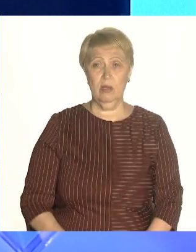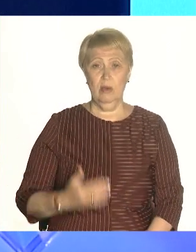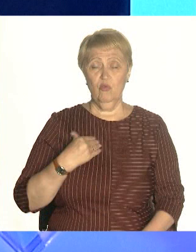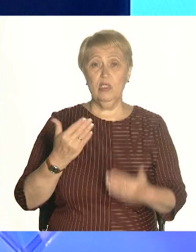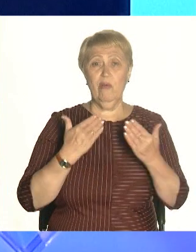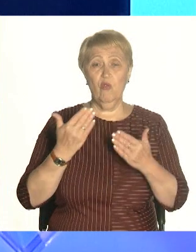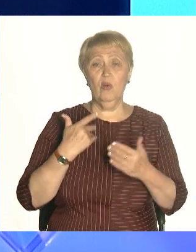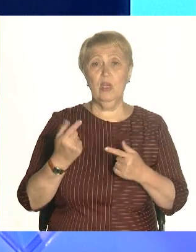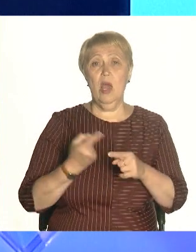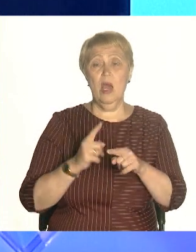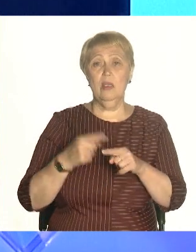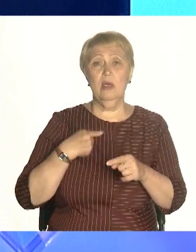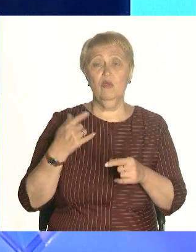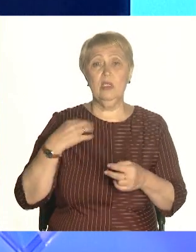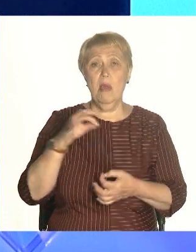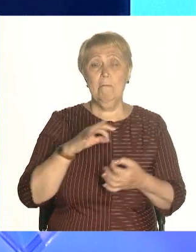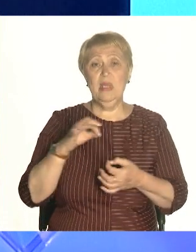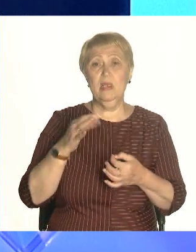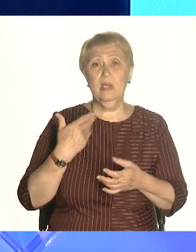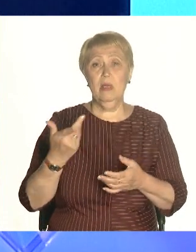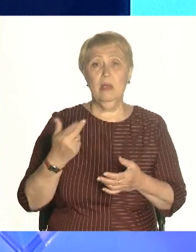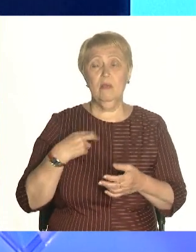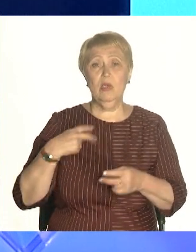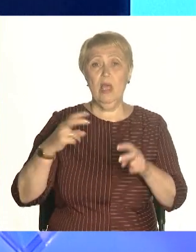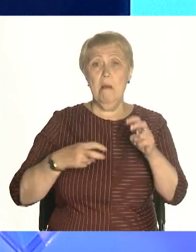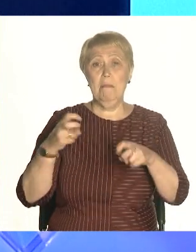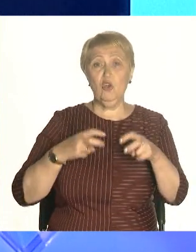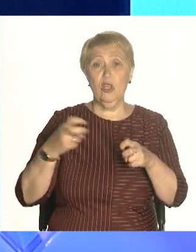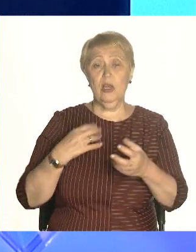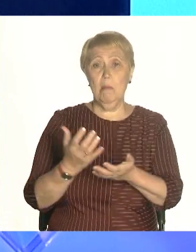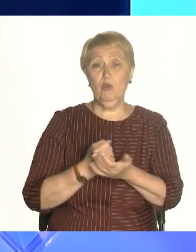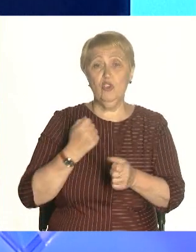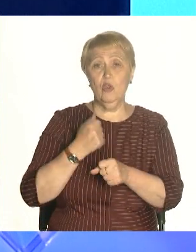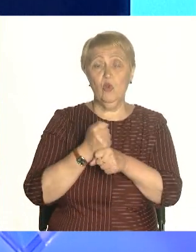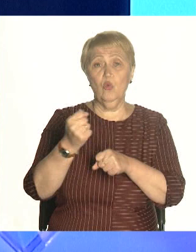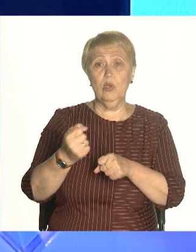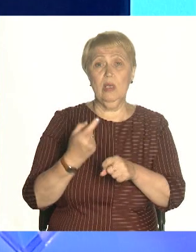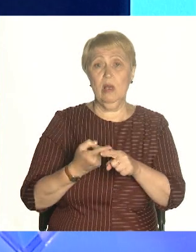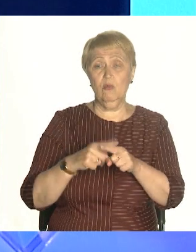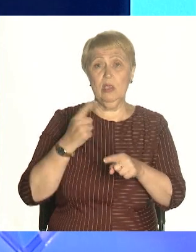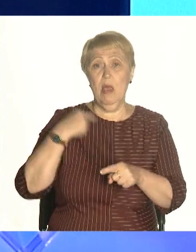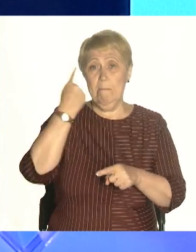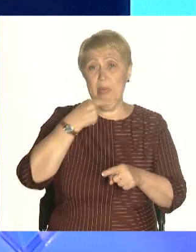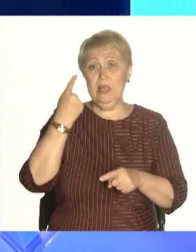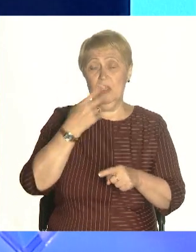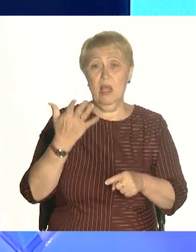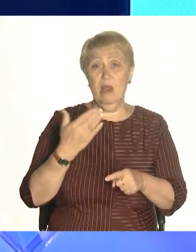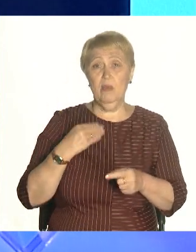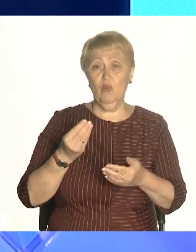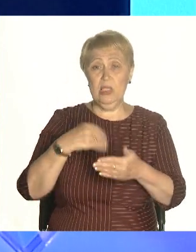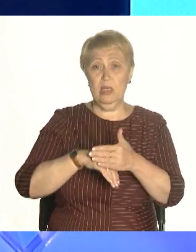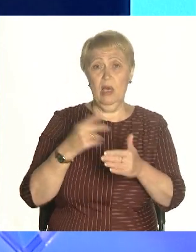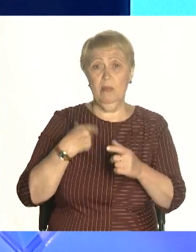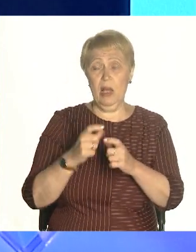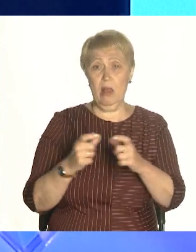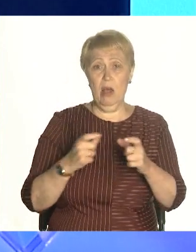беседы так или иначе он, мошенник, получает доступ к персональ, к личным данным, данным